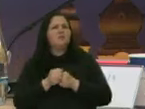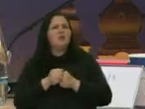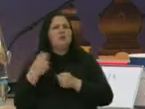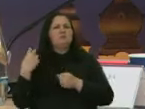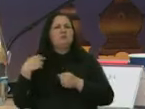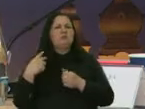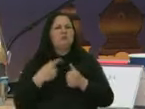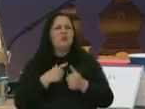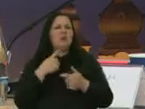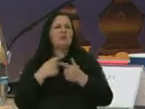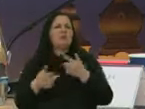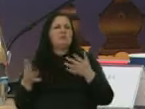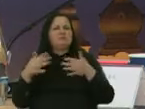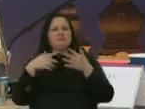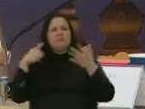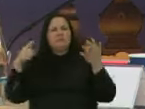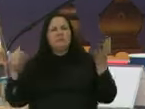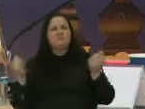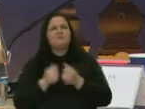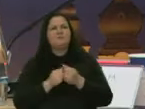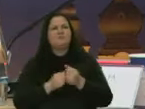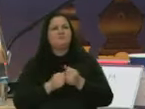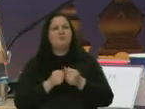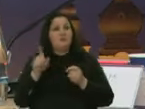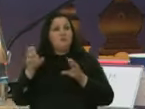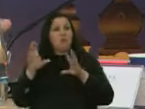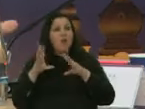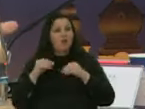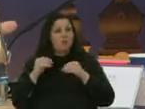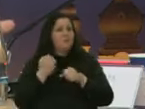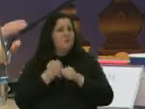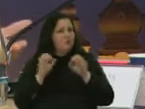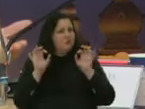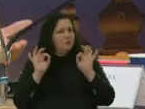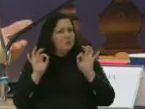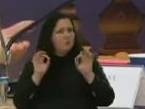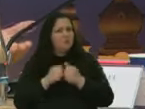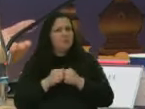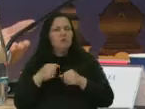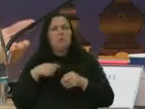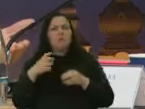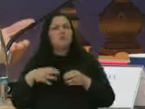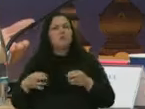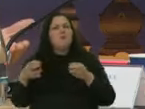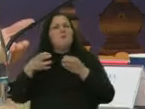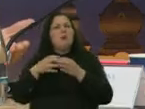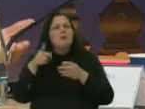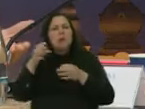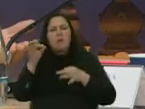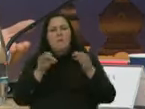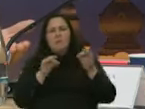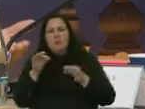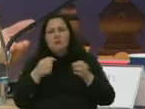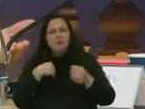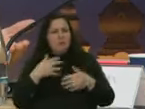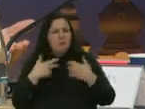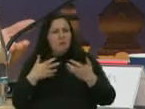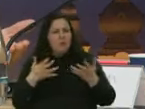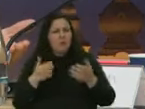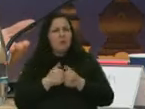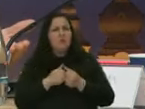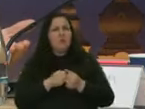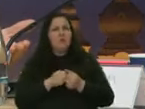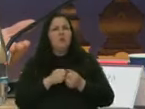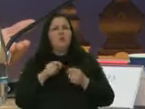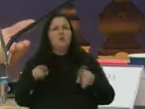fac clientelari, vă detonați în direct și acceptați. Foarte bine, bravo vouă. Eu nu sunt parte la proces și mă bucur că nu pot să mă